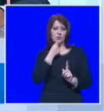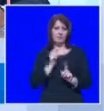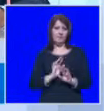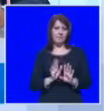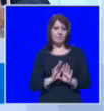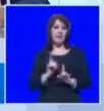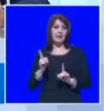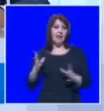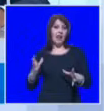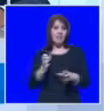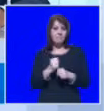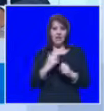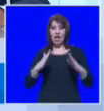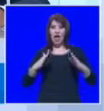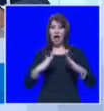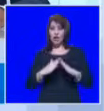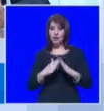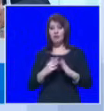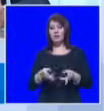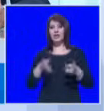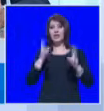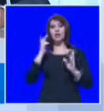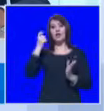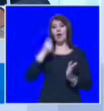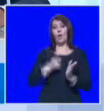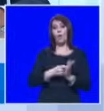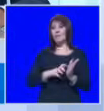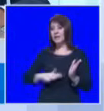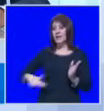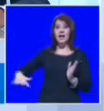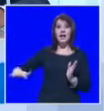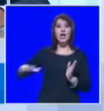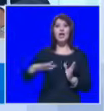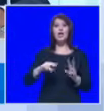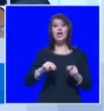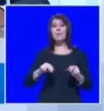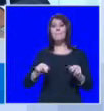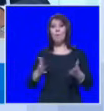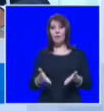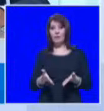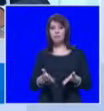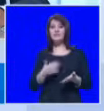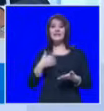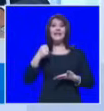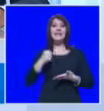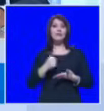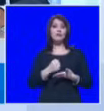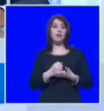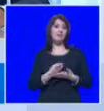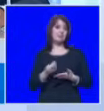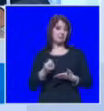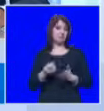познавал. Тя намери къщата и реши да закупи целия имот, поради което ние настоявахме за по-висока